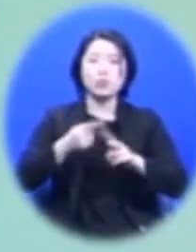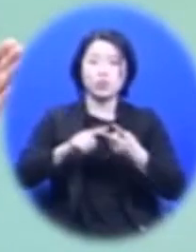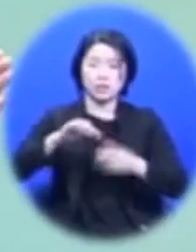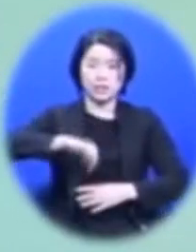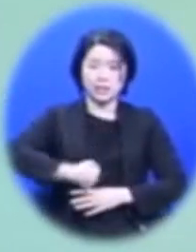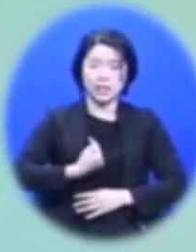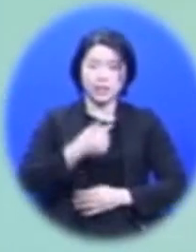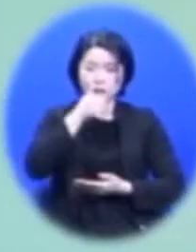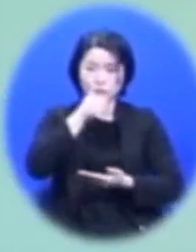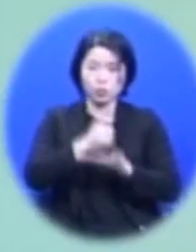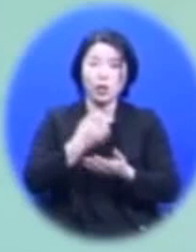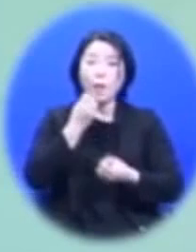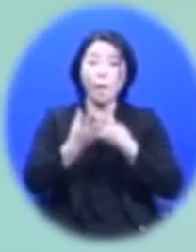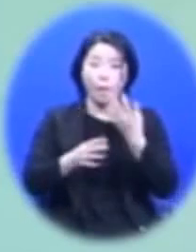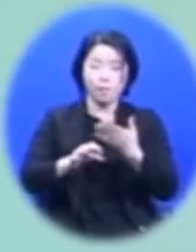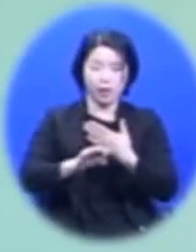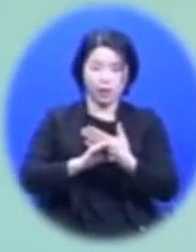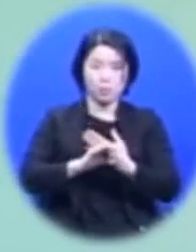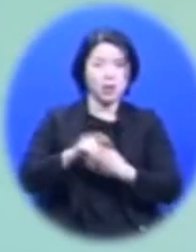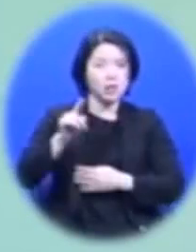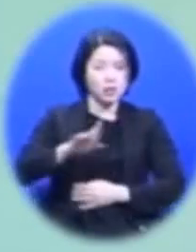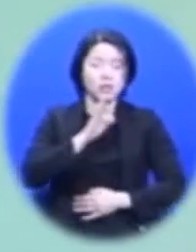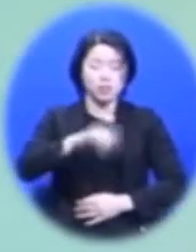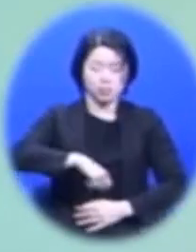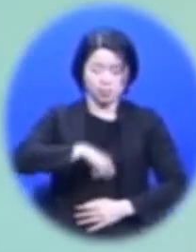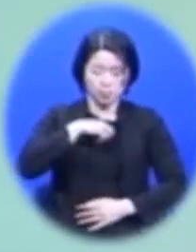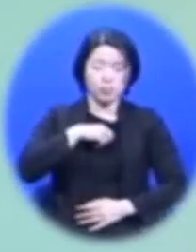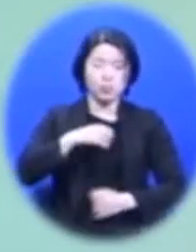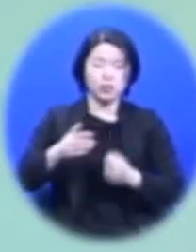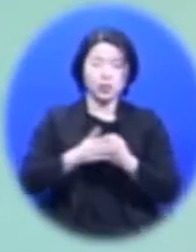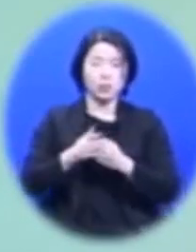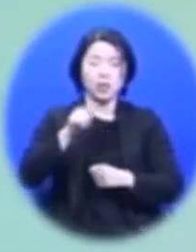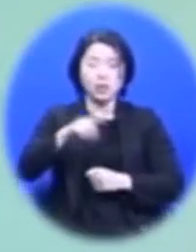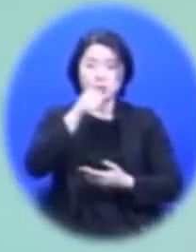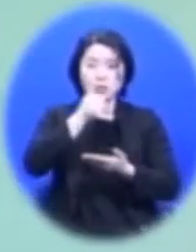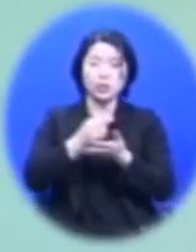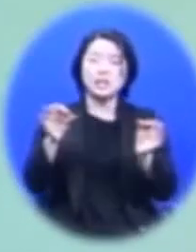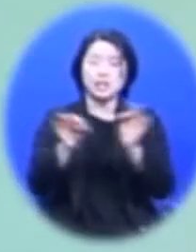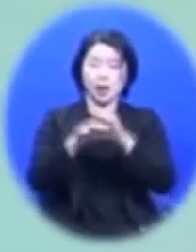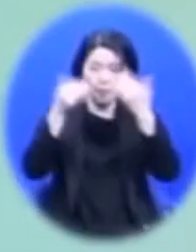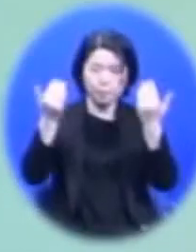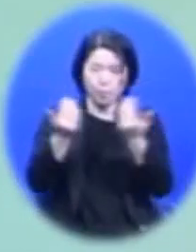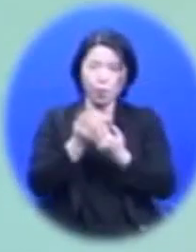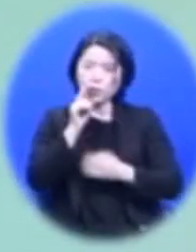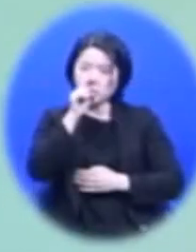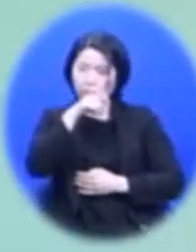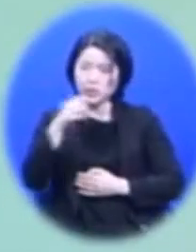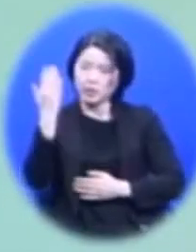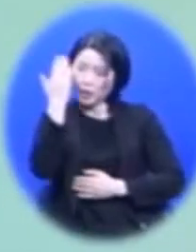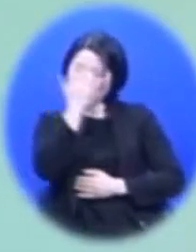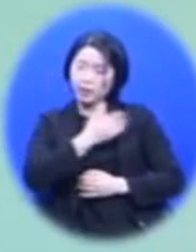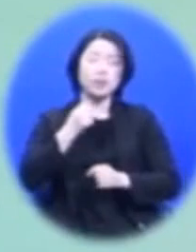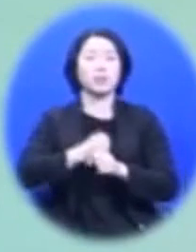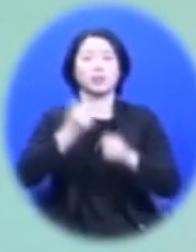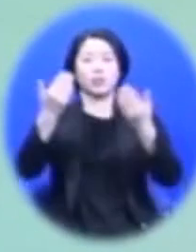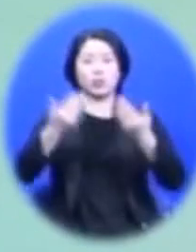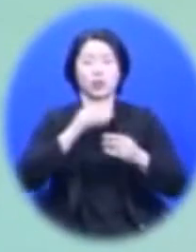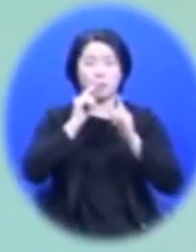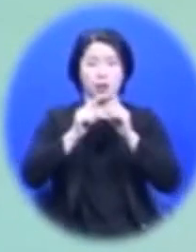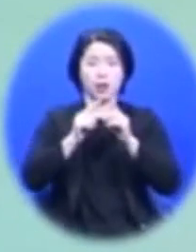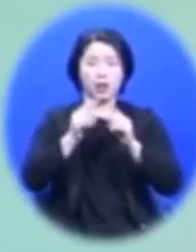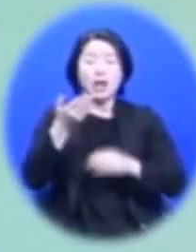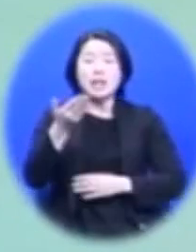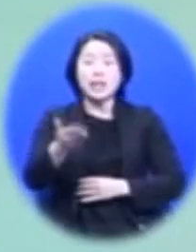죄를 자백하면 그러면 저는 미쁘시고 의로우사 그 죄를 사하시고 모든 허물에서 그를 깨끗게 하시겠다고 하셨습니다.